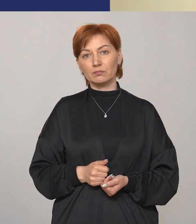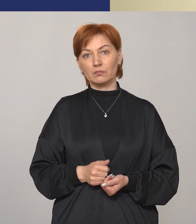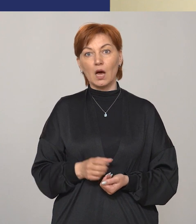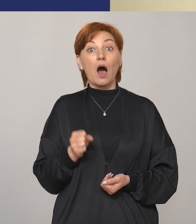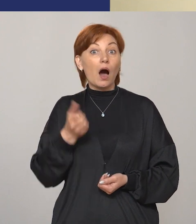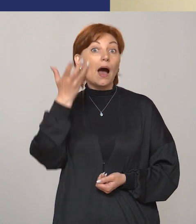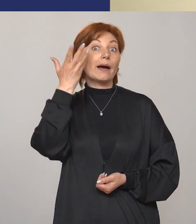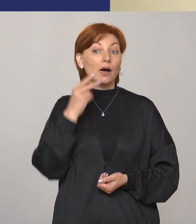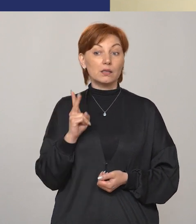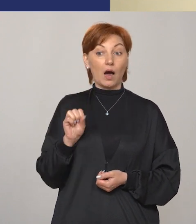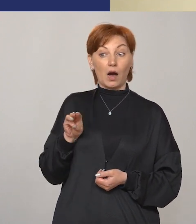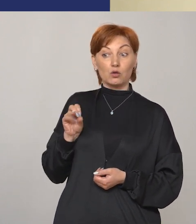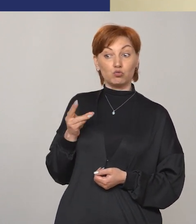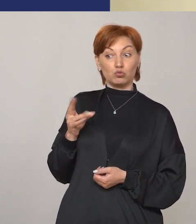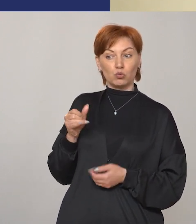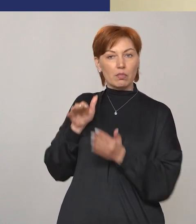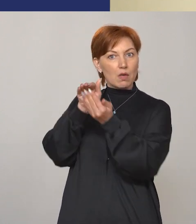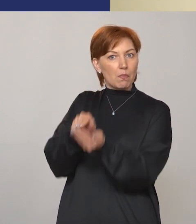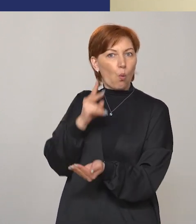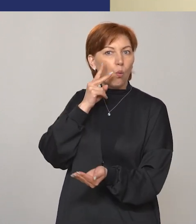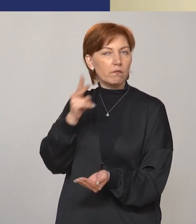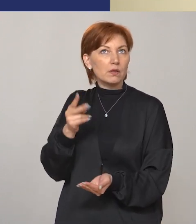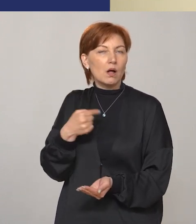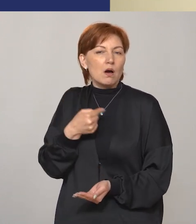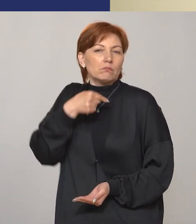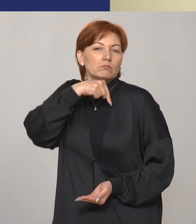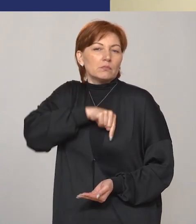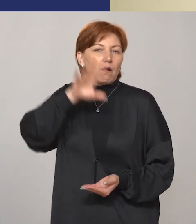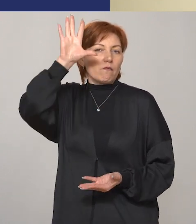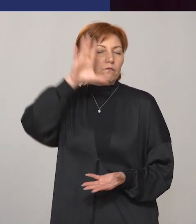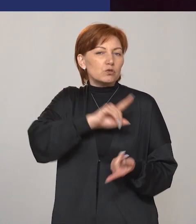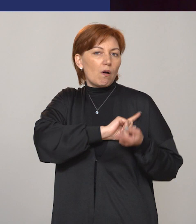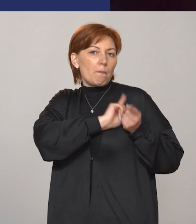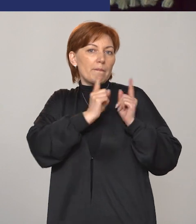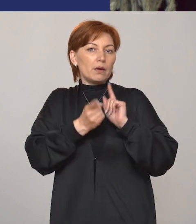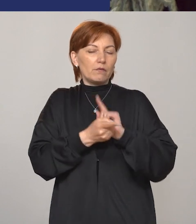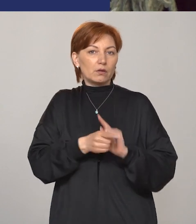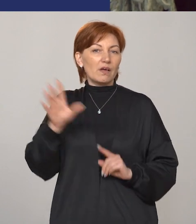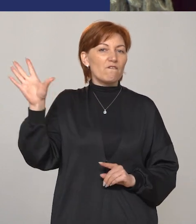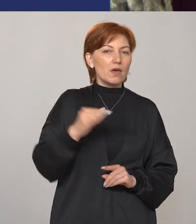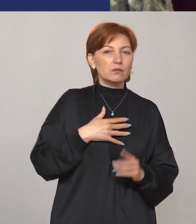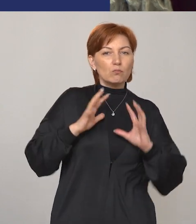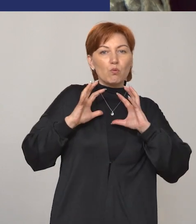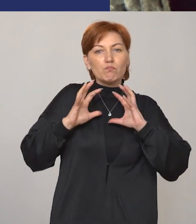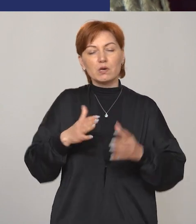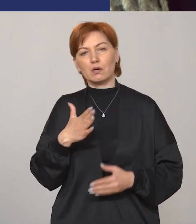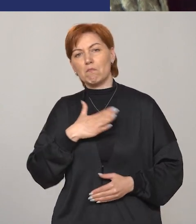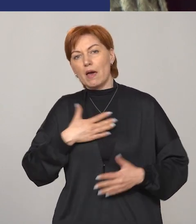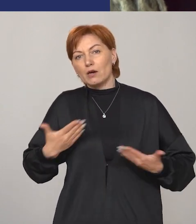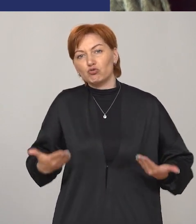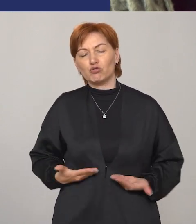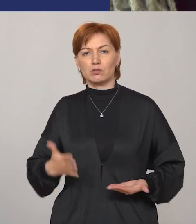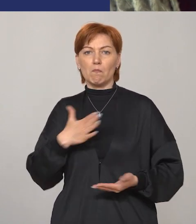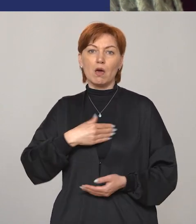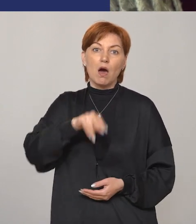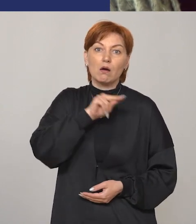А когда Катюшку на похоронах увидел, по мне как-то все перевернулось. Весь мой мир, моя жизнь, моя